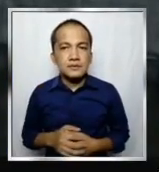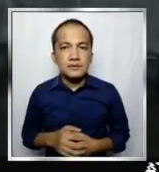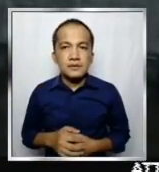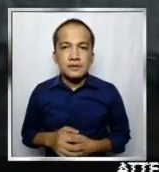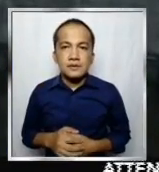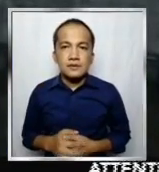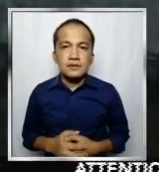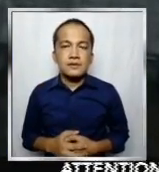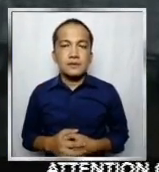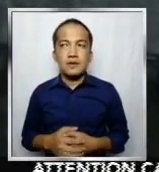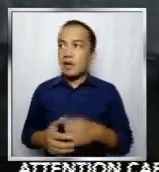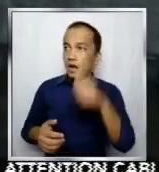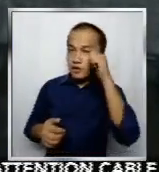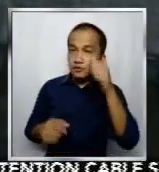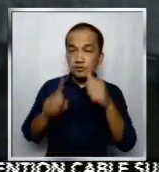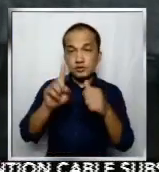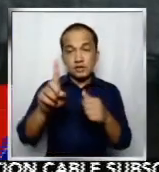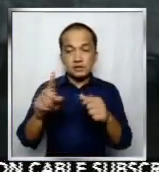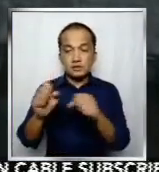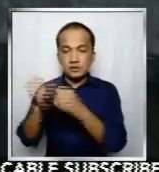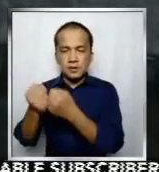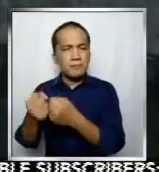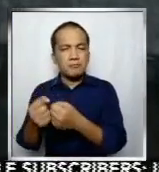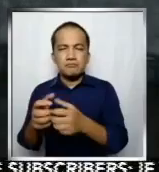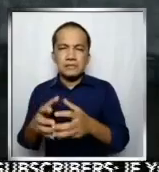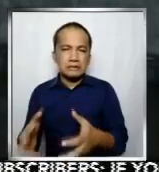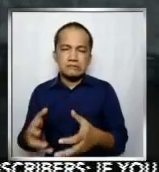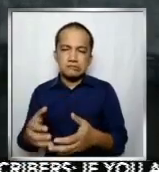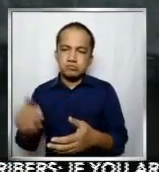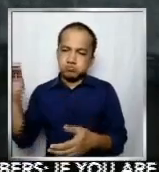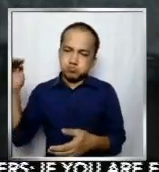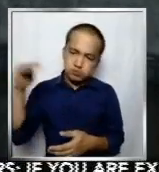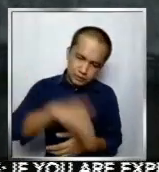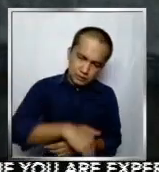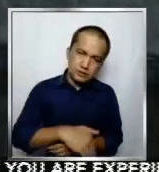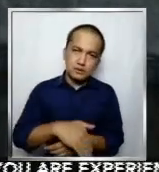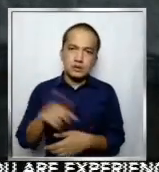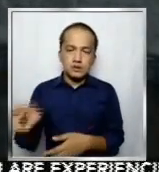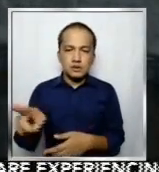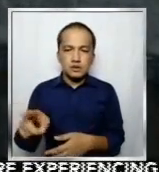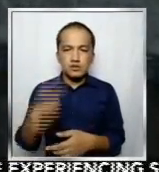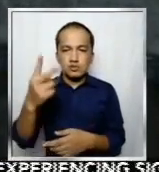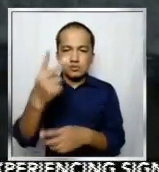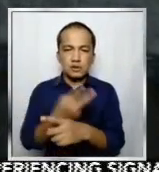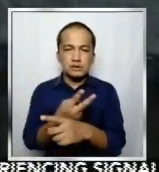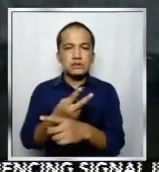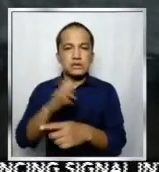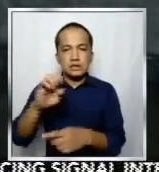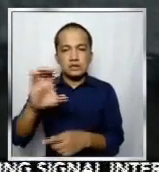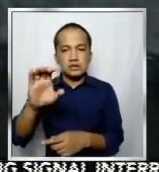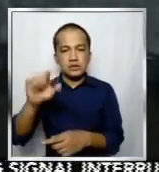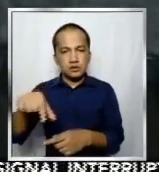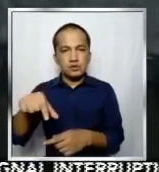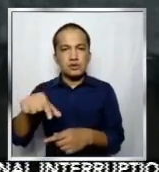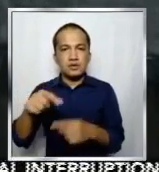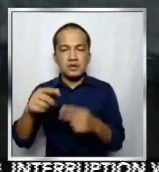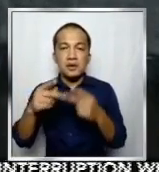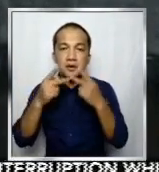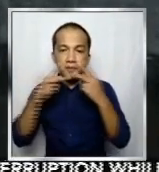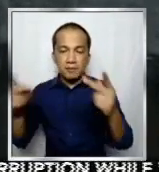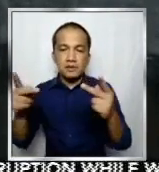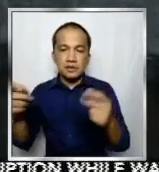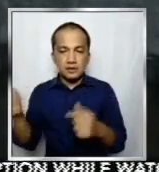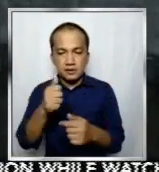Atom, isa raw sa mga sektor na labis na pinadapa ng dalawang buwang enhanced community quarantine ay ang pampublikong transportasyon, kabilang na ang